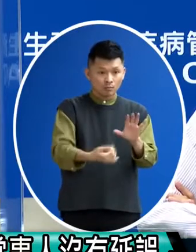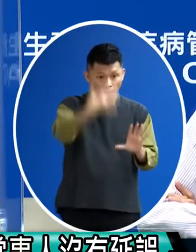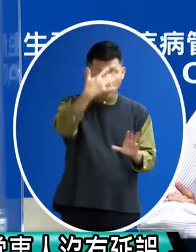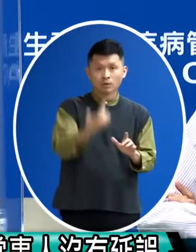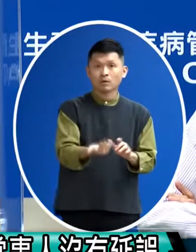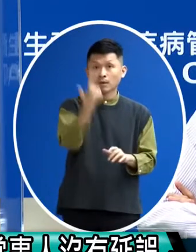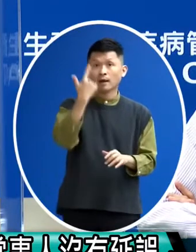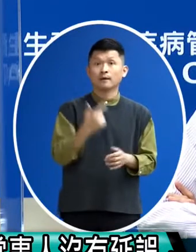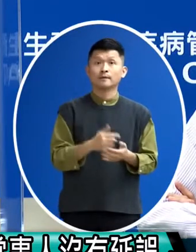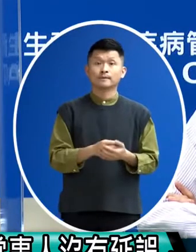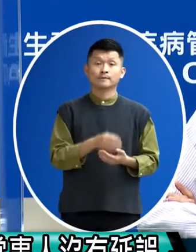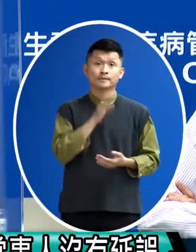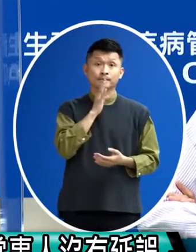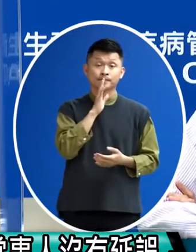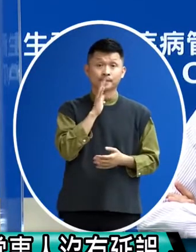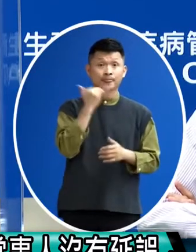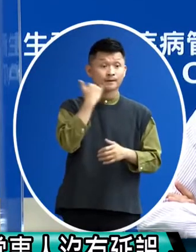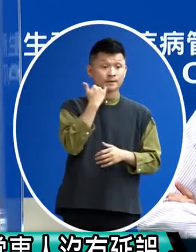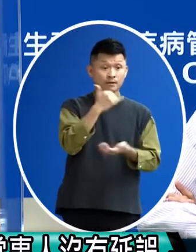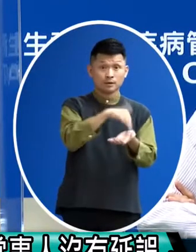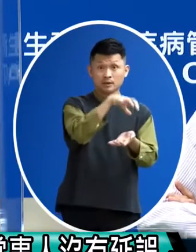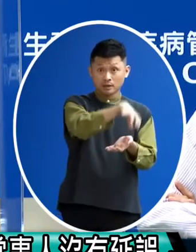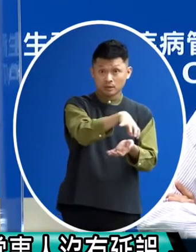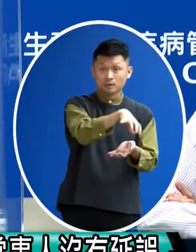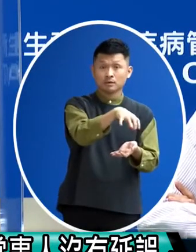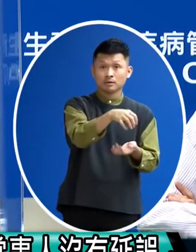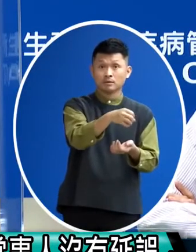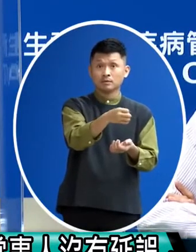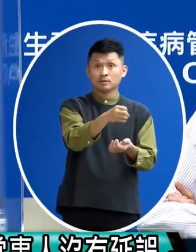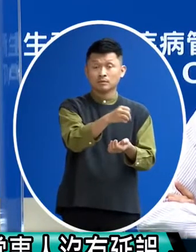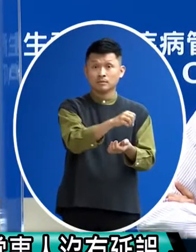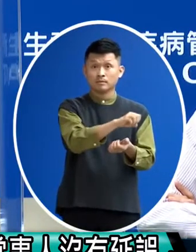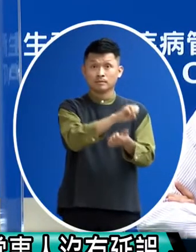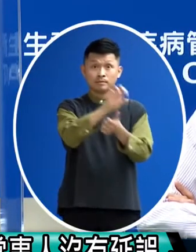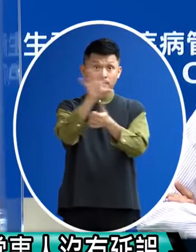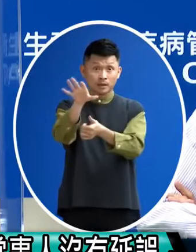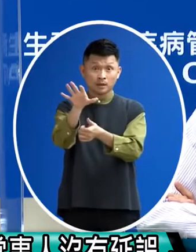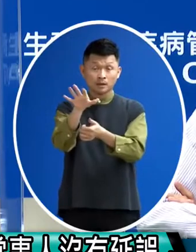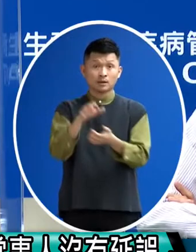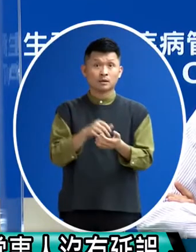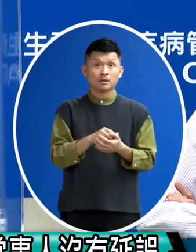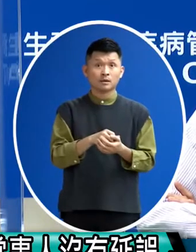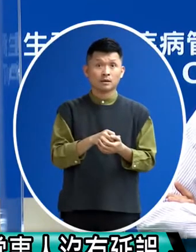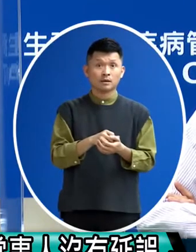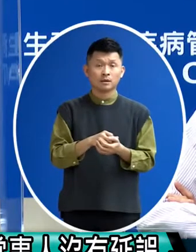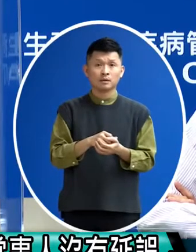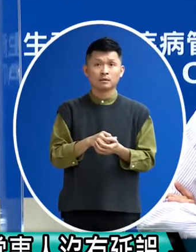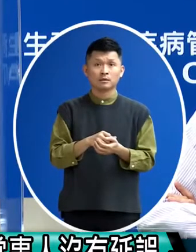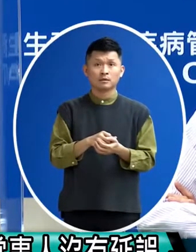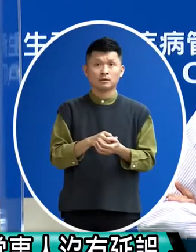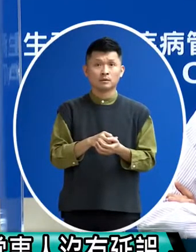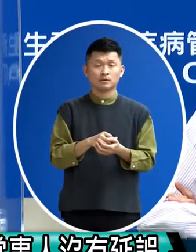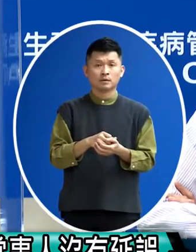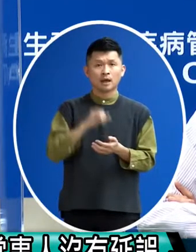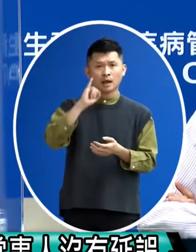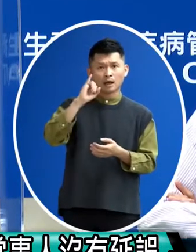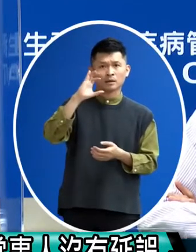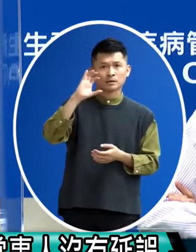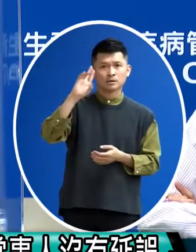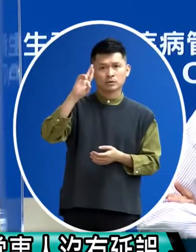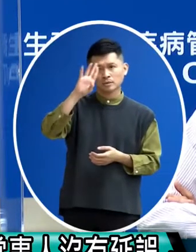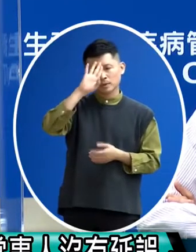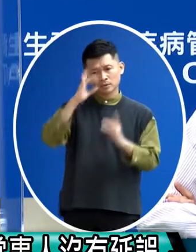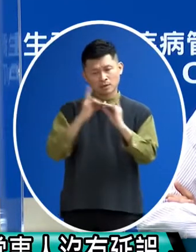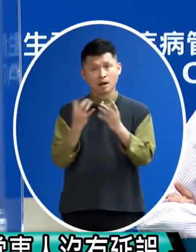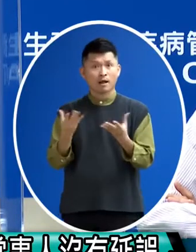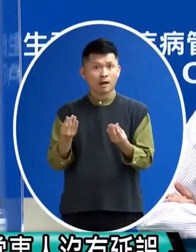天布基通知了，应该是机场嘛，那机场本身没有这样的一个 ICU 的病床，